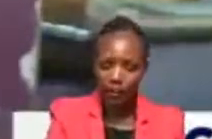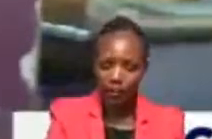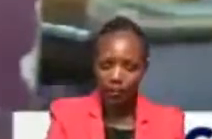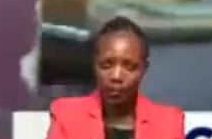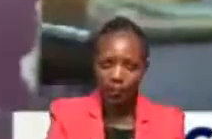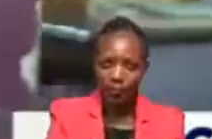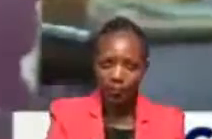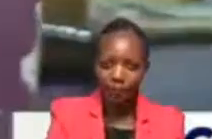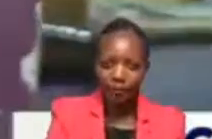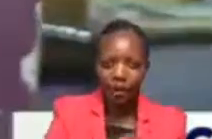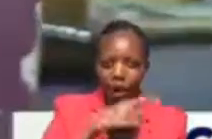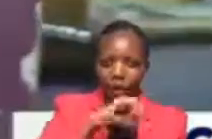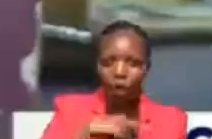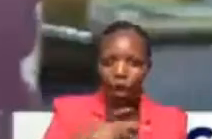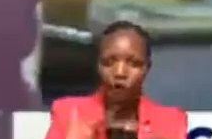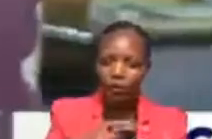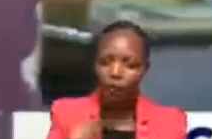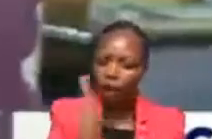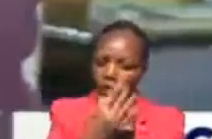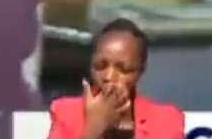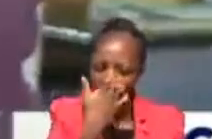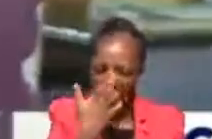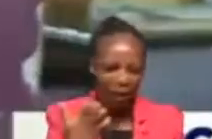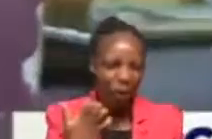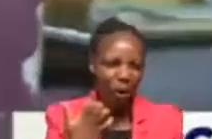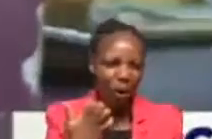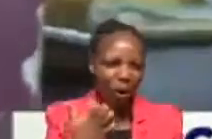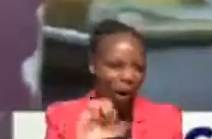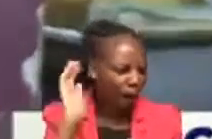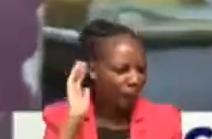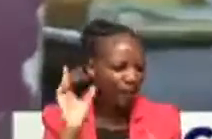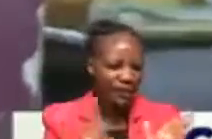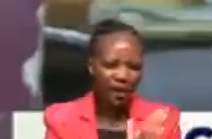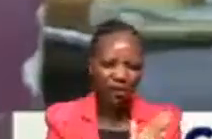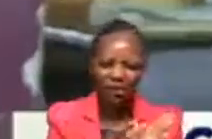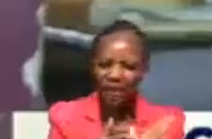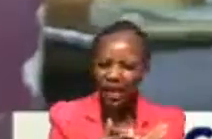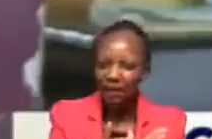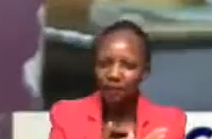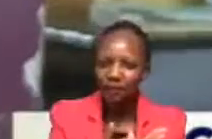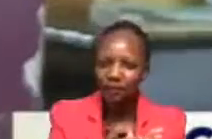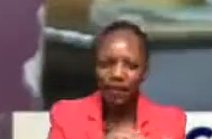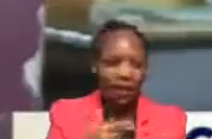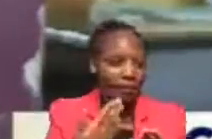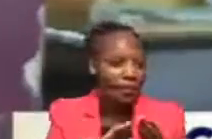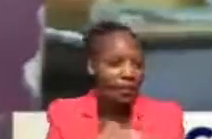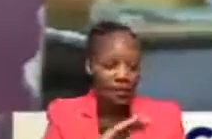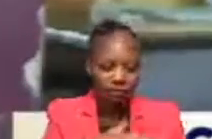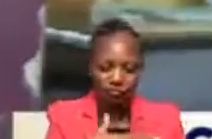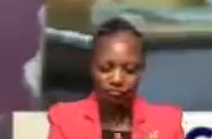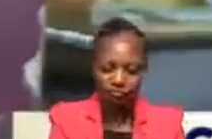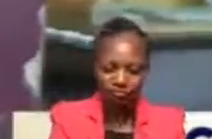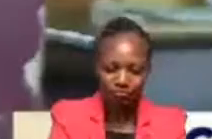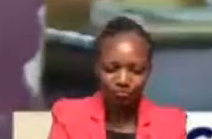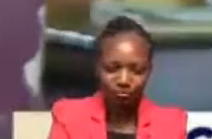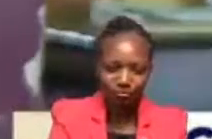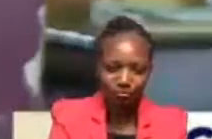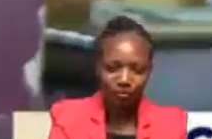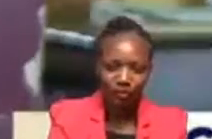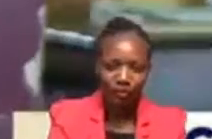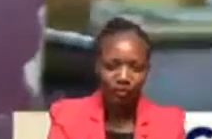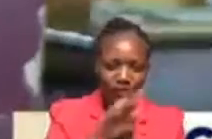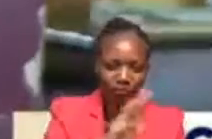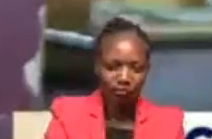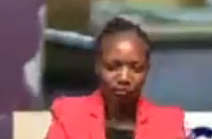unapata kuna wale ambao wanapuuza kufuata zile sheria ambazo ya kunawa mikono na pia kusanitize